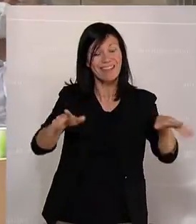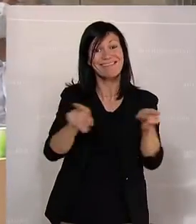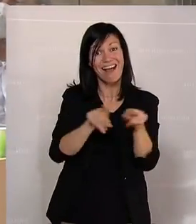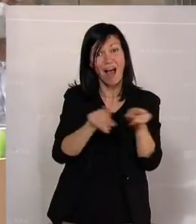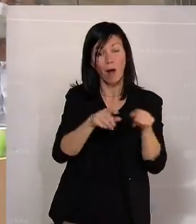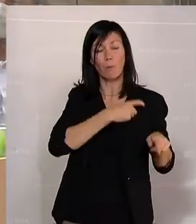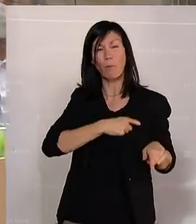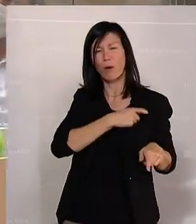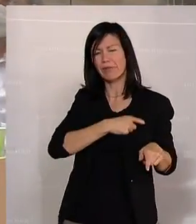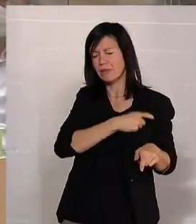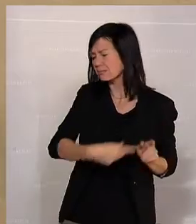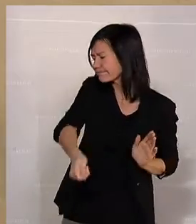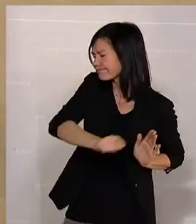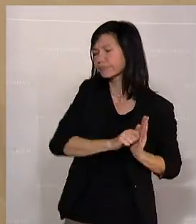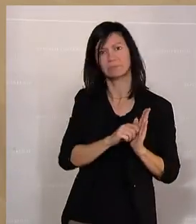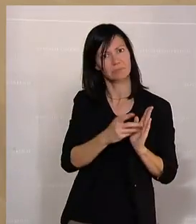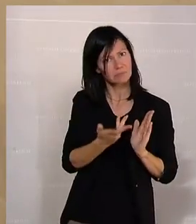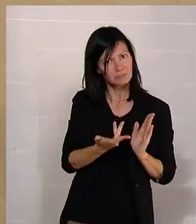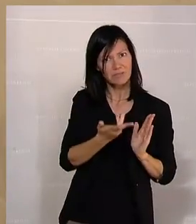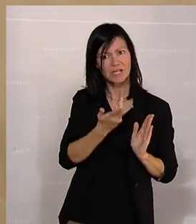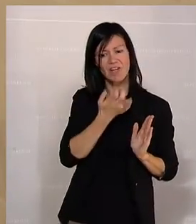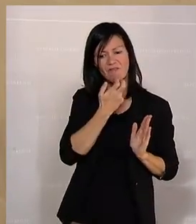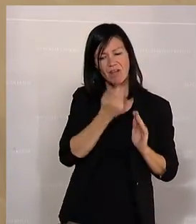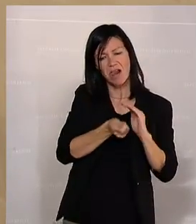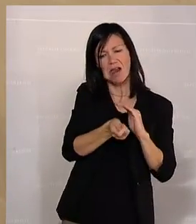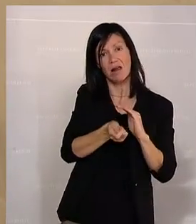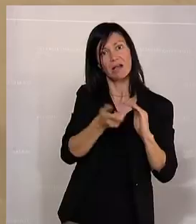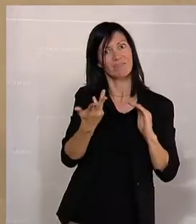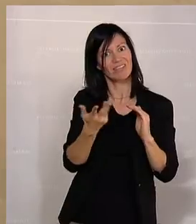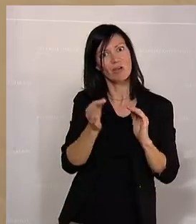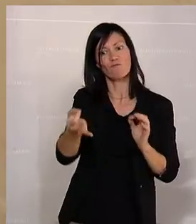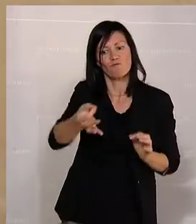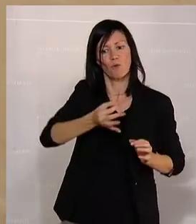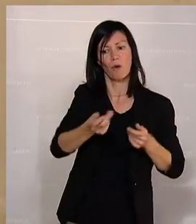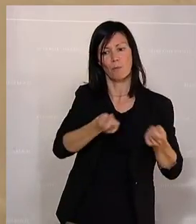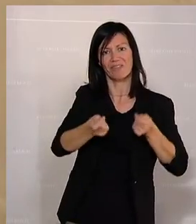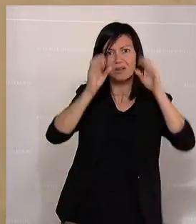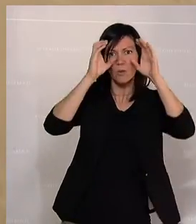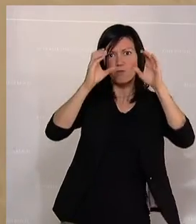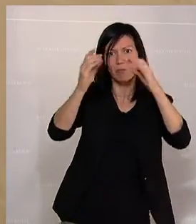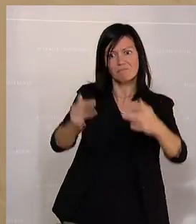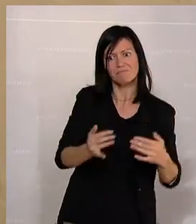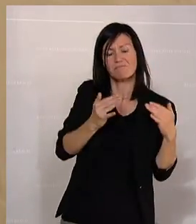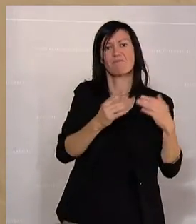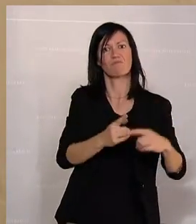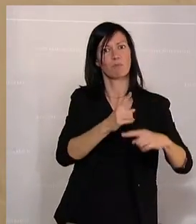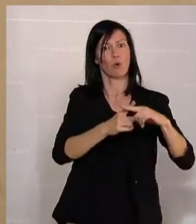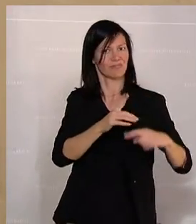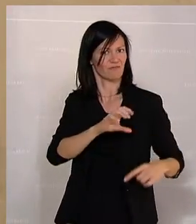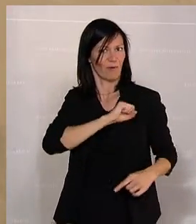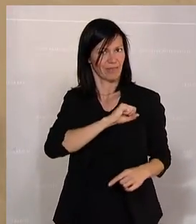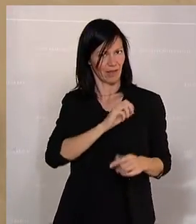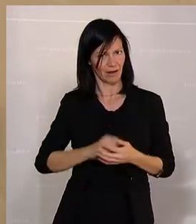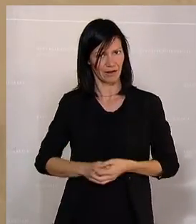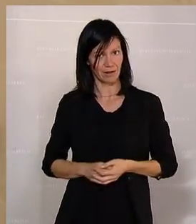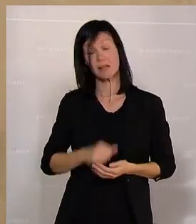letztendlich gefüttert worden sind, um ein häppchengerechtes Aufarbeiten für die Politik der ÖVP darzustellen. Und das ist jetzt